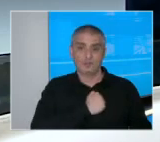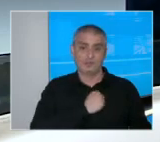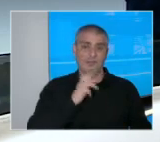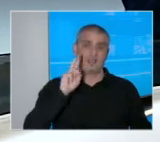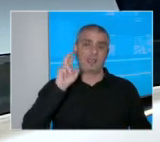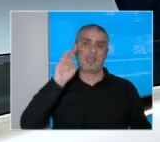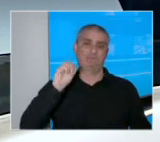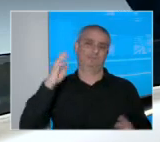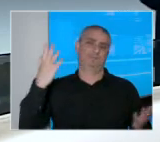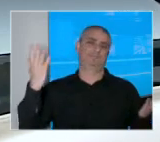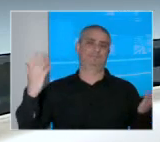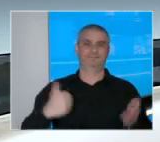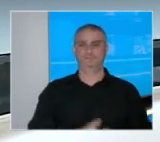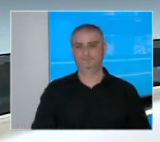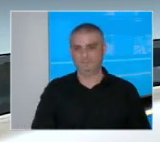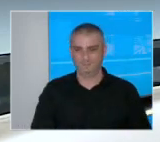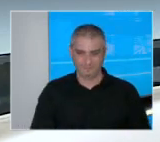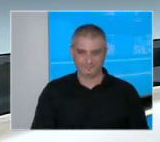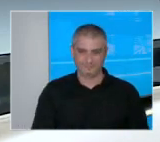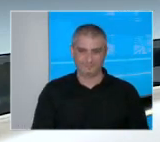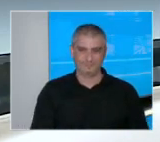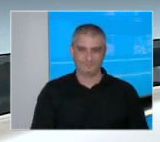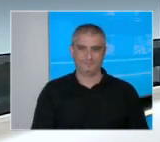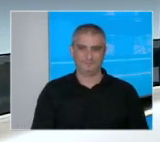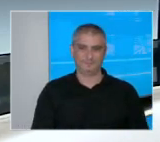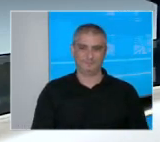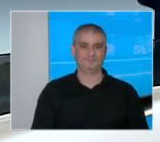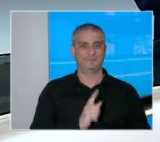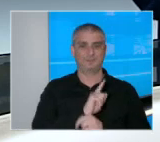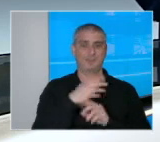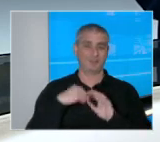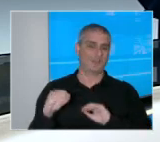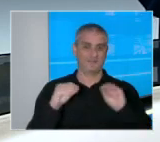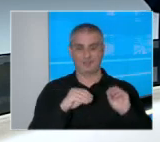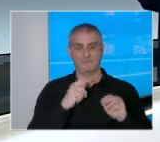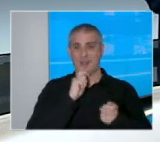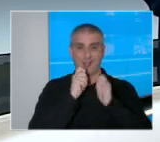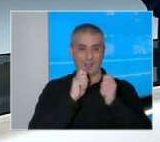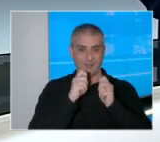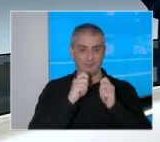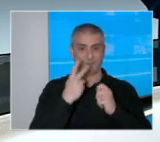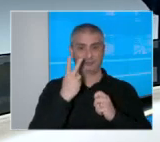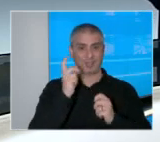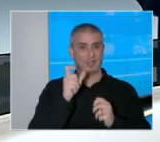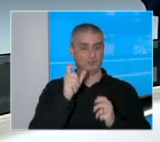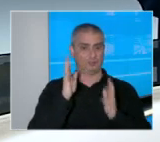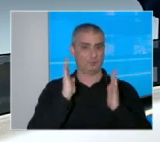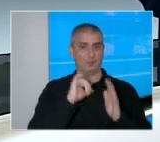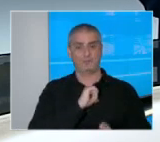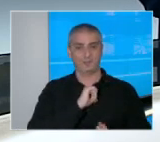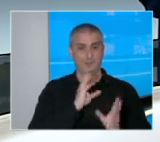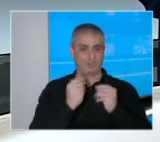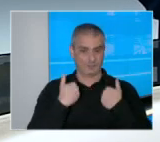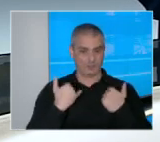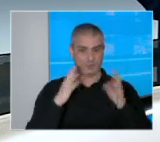ורם. ורם. יפה. מיד אנחנו עוברים לפרק הרעיונות. שני אישים מאוד מעניינים יהיו